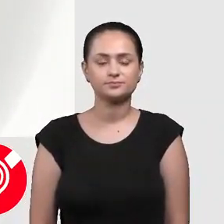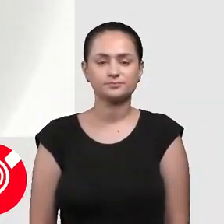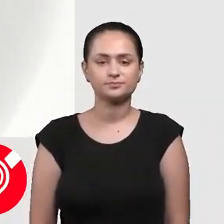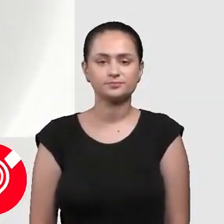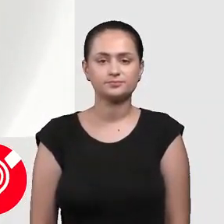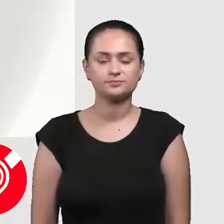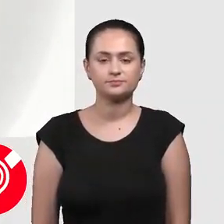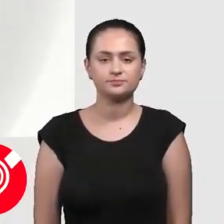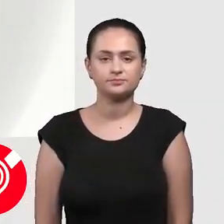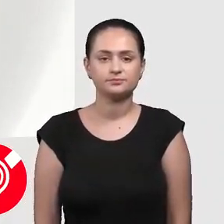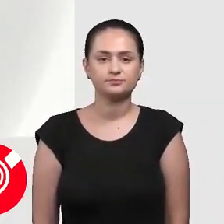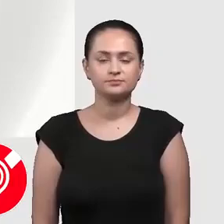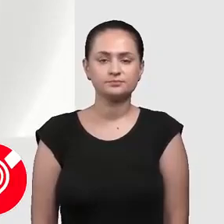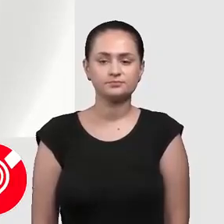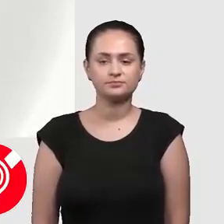Andreea!